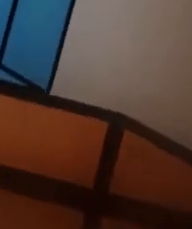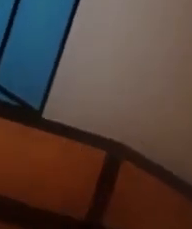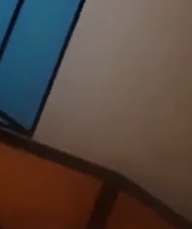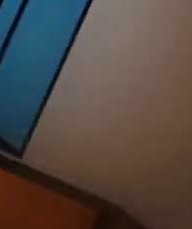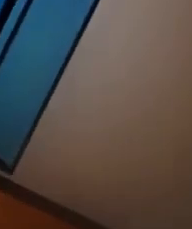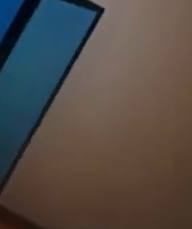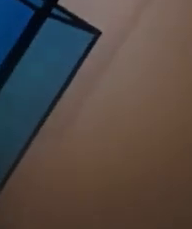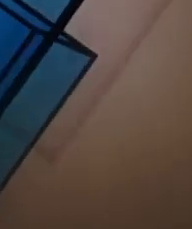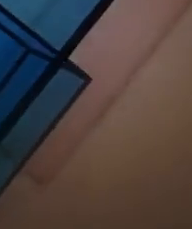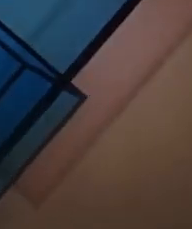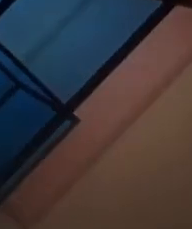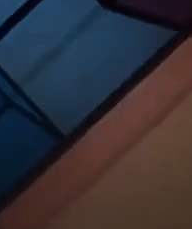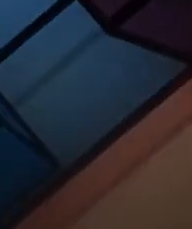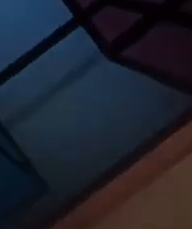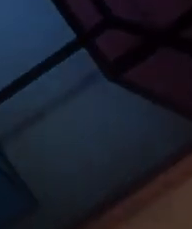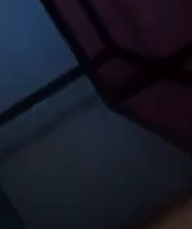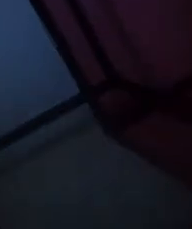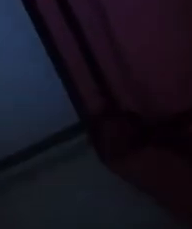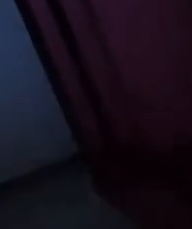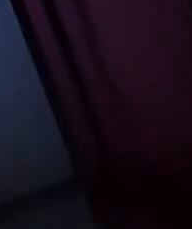gagah-gagah ja hahaha